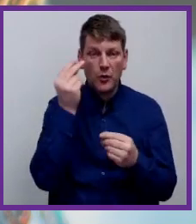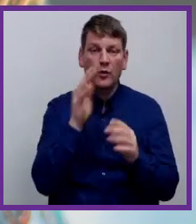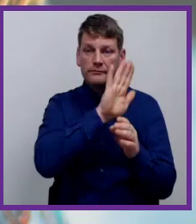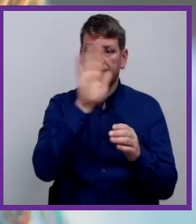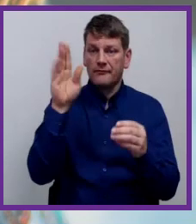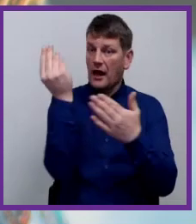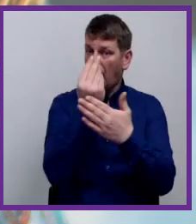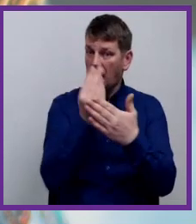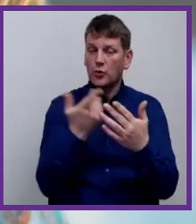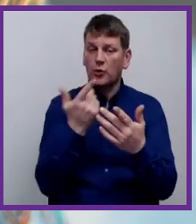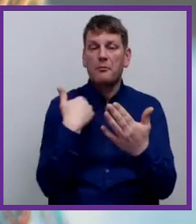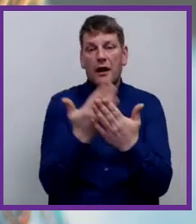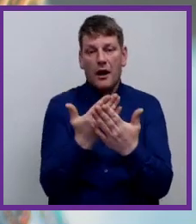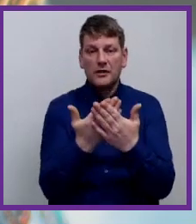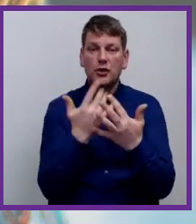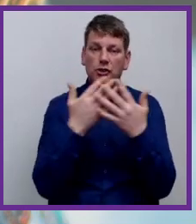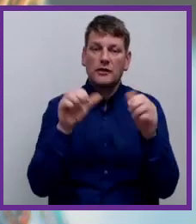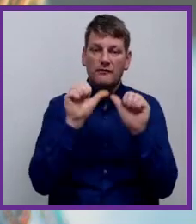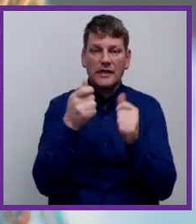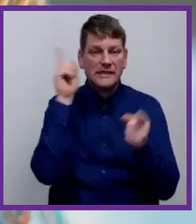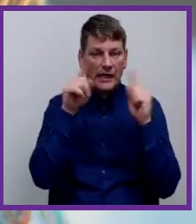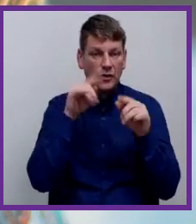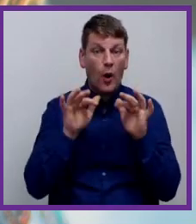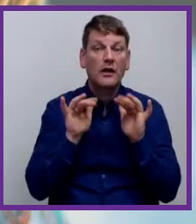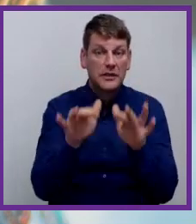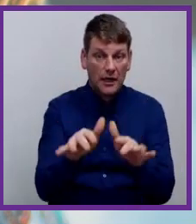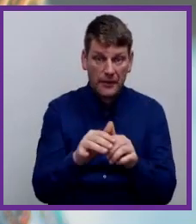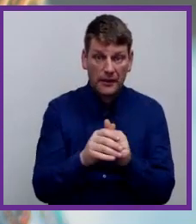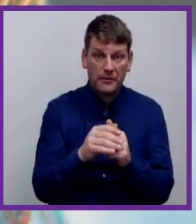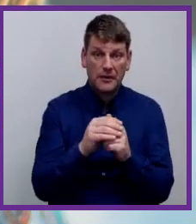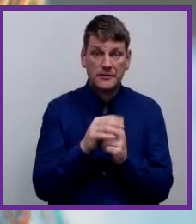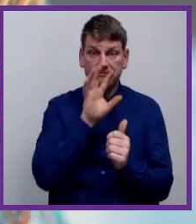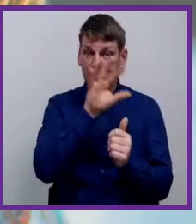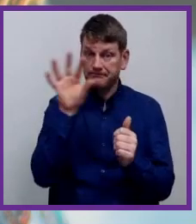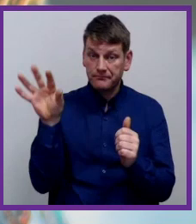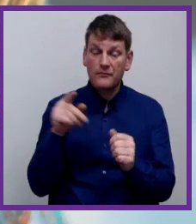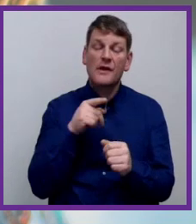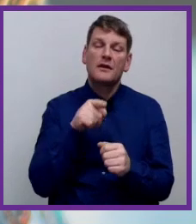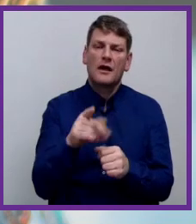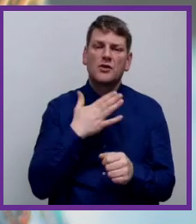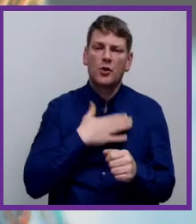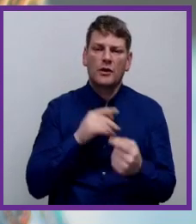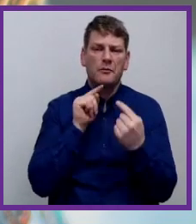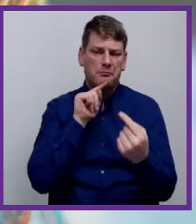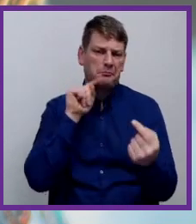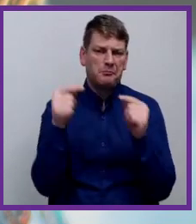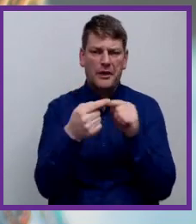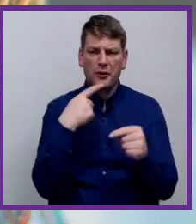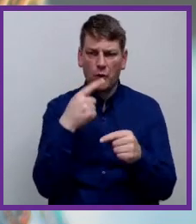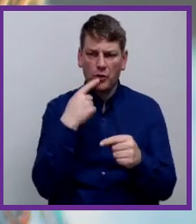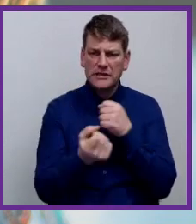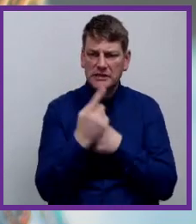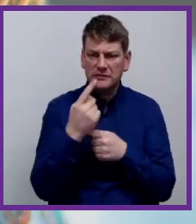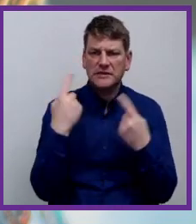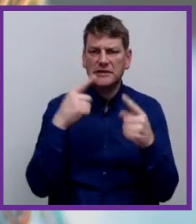bija attēlotas dažāda veida seksuālas darbības, bet nu, tādas ļoti pretrunas izraisošas, cits